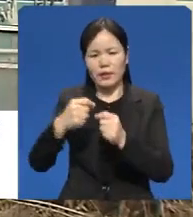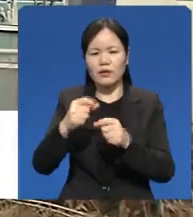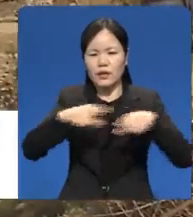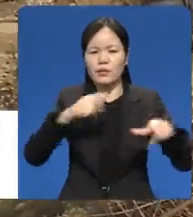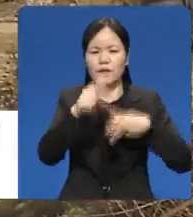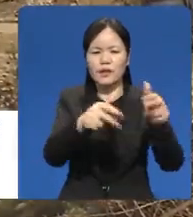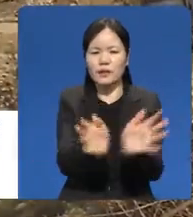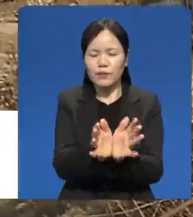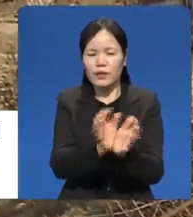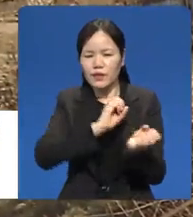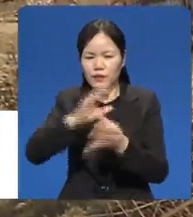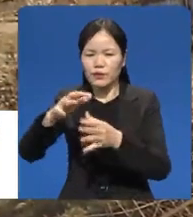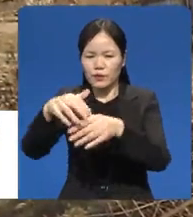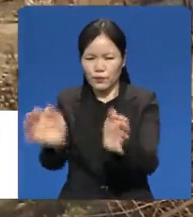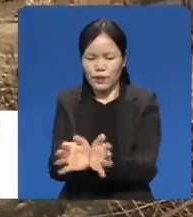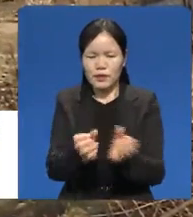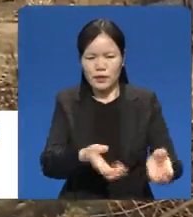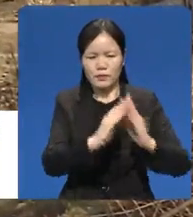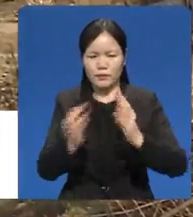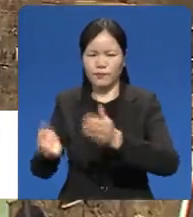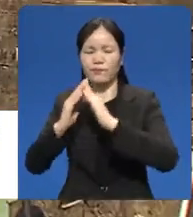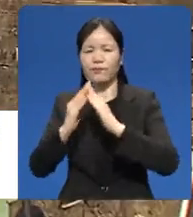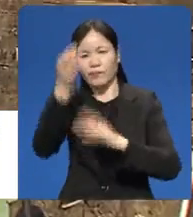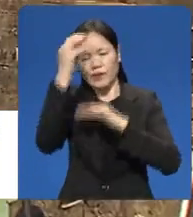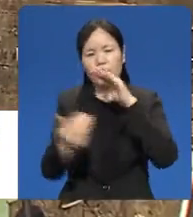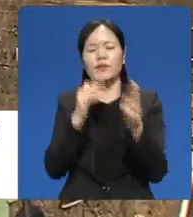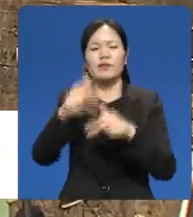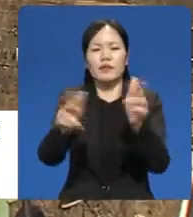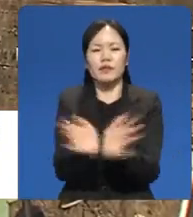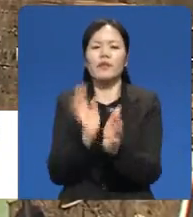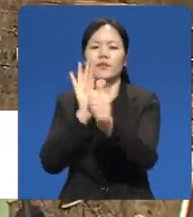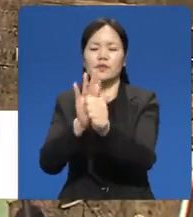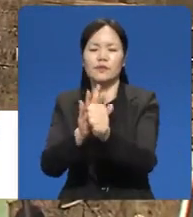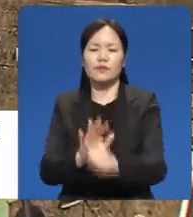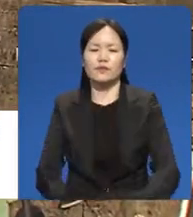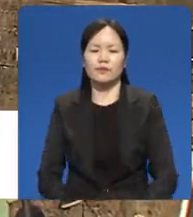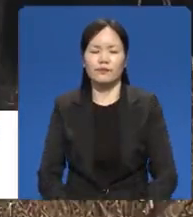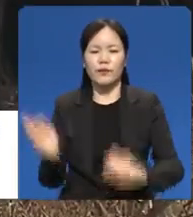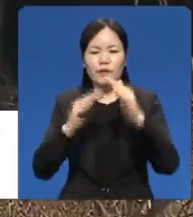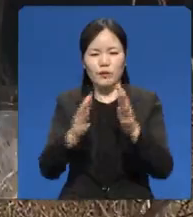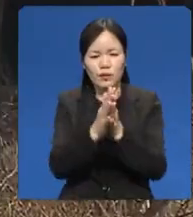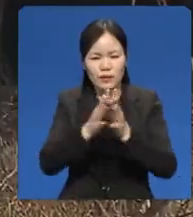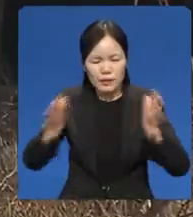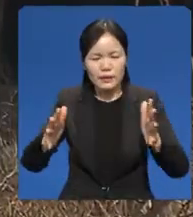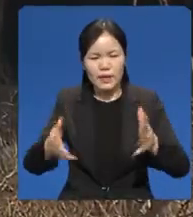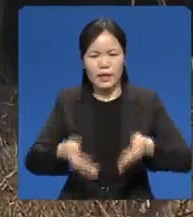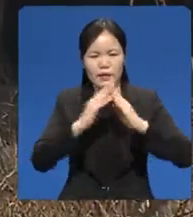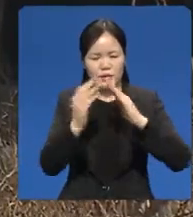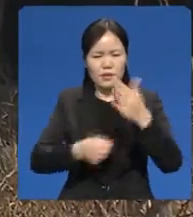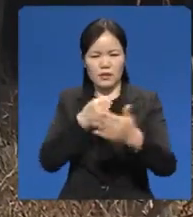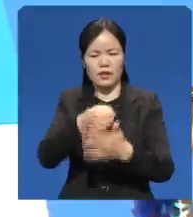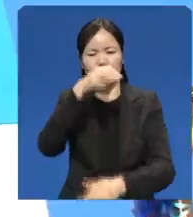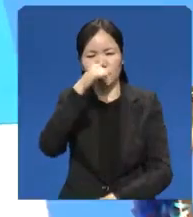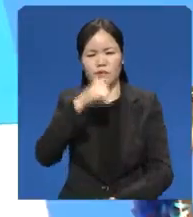와 유통단지 가 함께 조성돼 첨단산업단지 를 뒷받침 합니다 공공주택 지구 건설도 예정돼